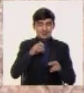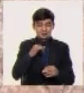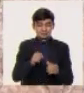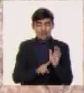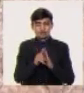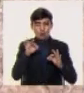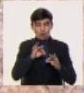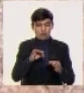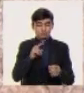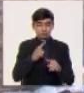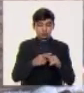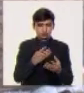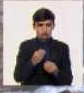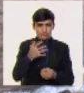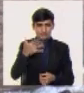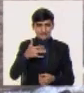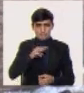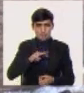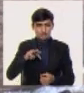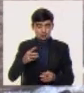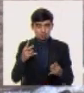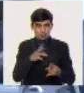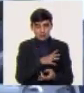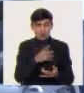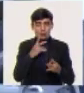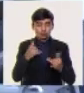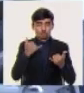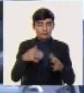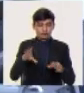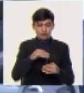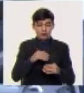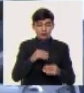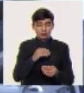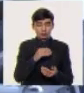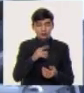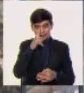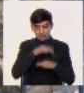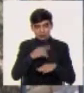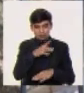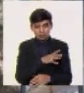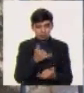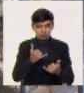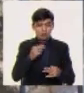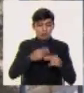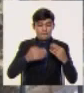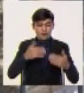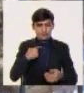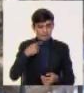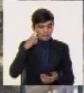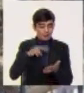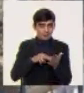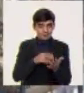дополнительно более 50 миллионов тенге но сейчас все в порядке говорят в акимате мы планируем подключить